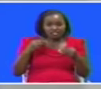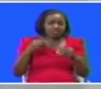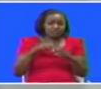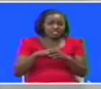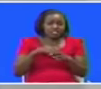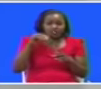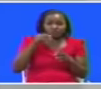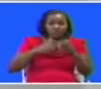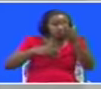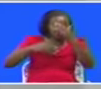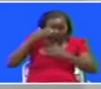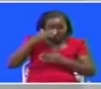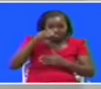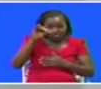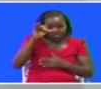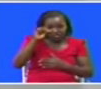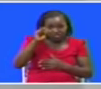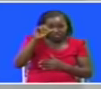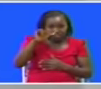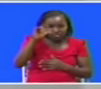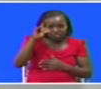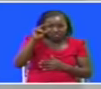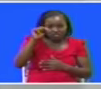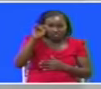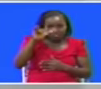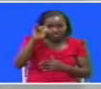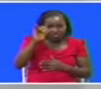Sydney, na ametueleza mawili matatu tukuhusiana na tatizo